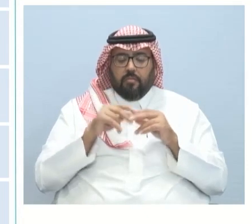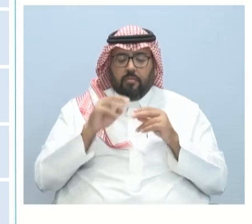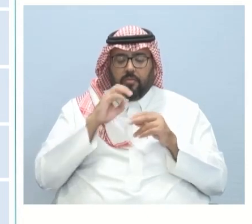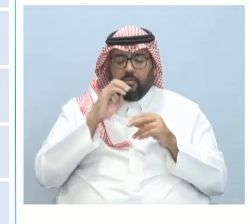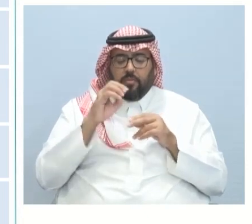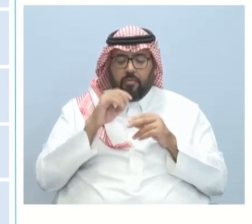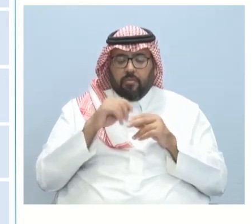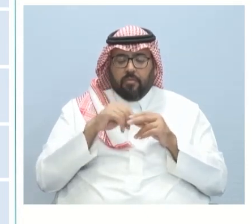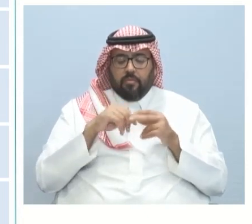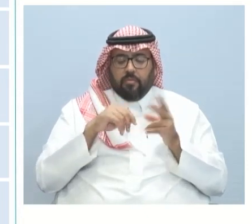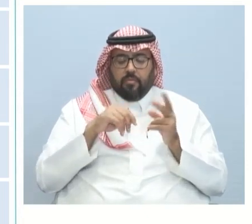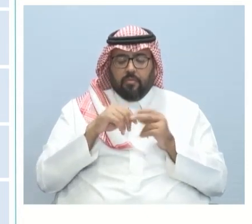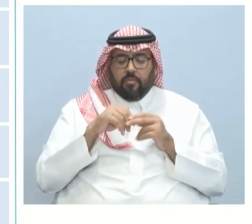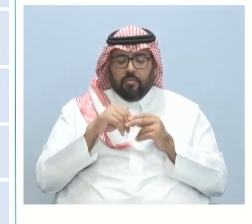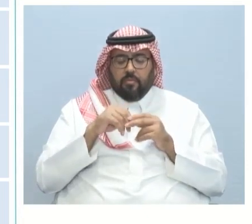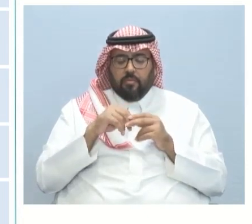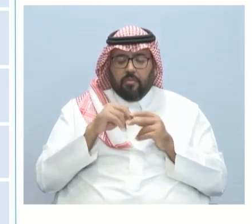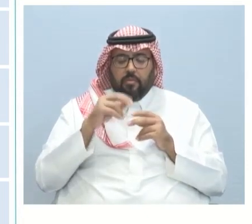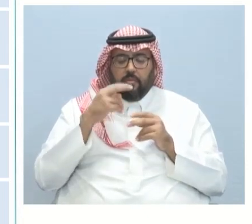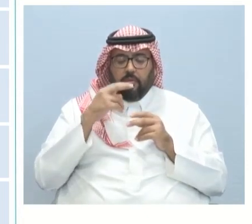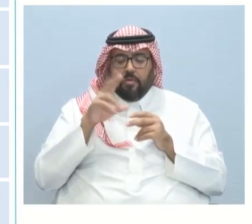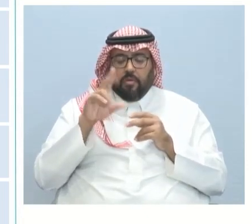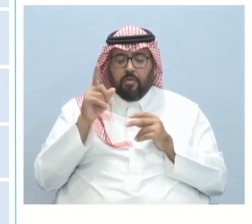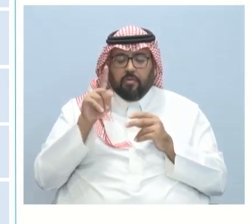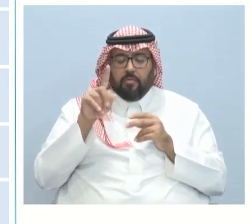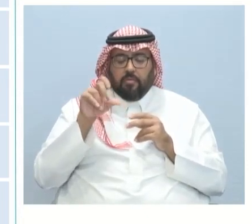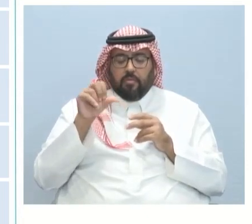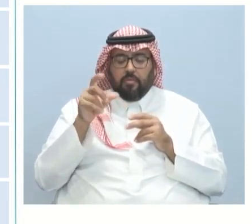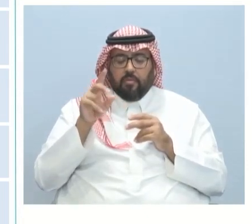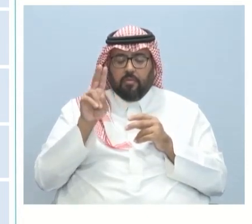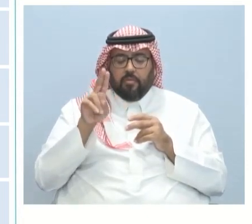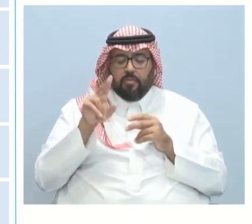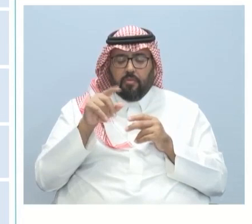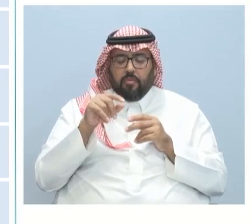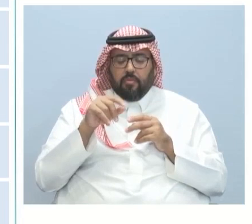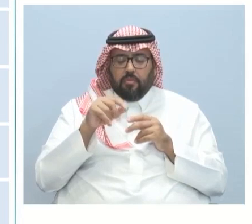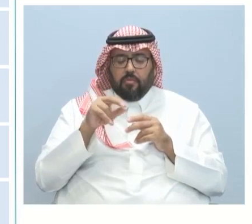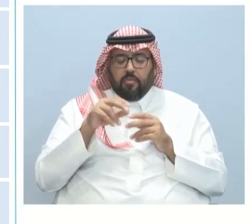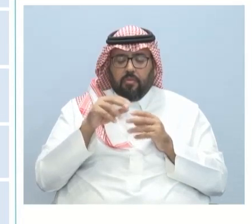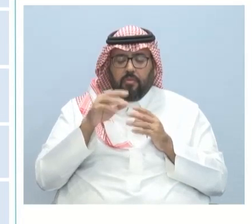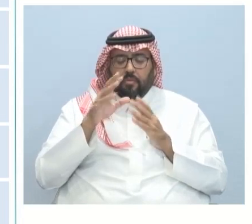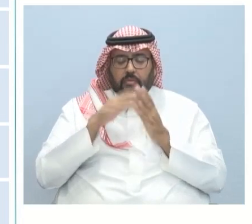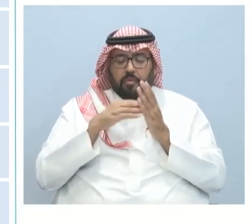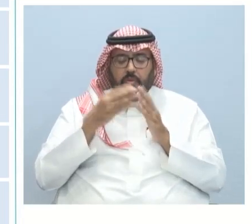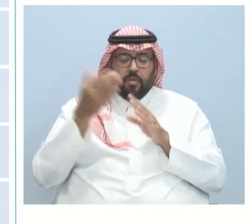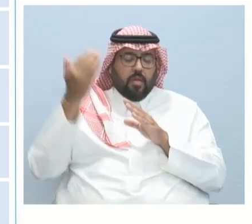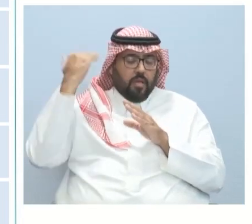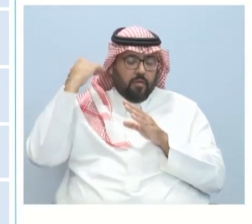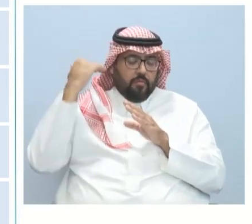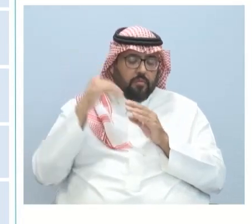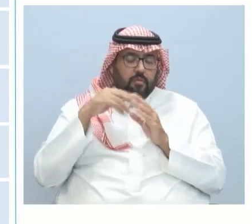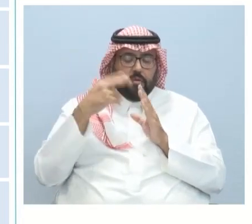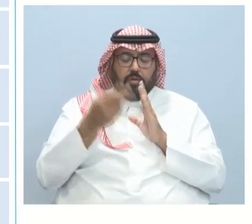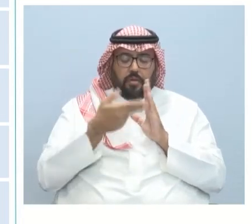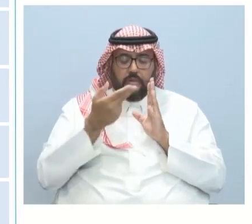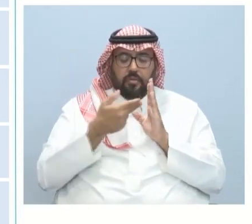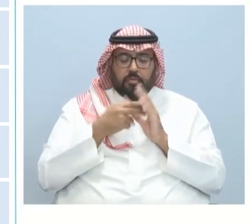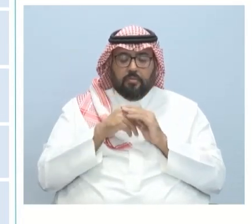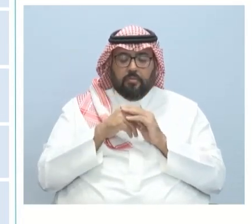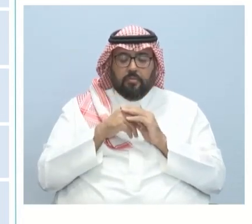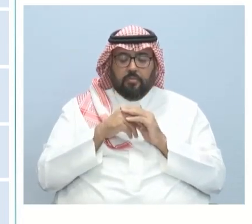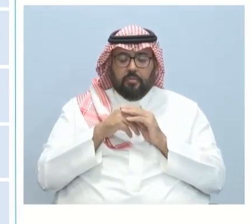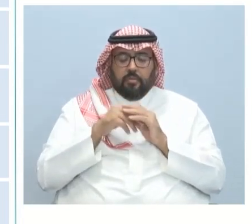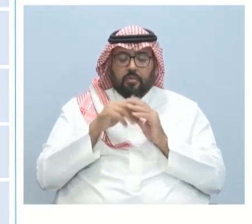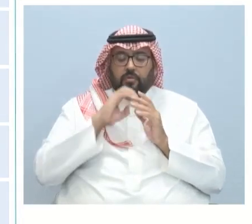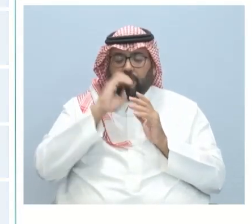الاجابه صحيحه يستخدم الروبوت قلم الروبوت الموجود في الجزء الخلفي منه للرسم الاجابه